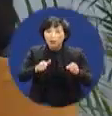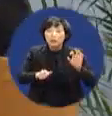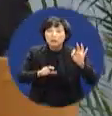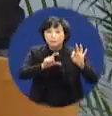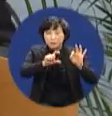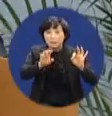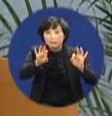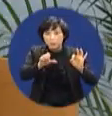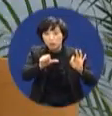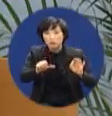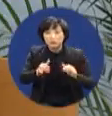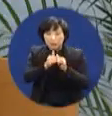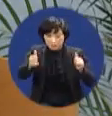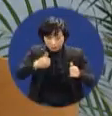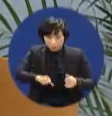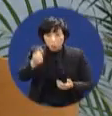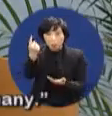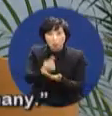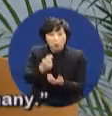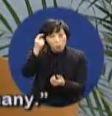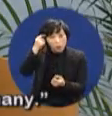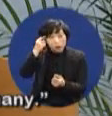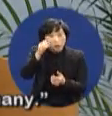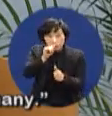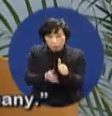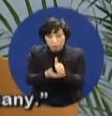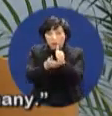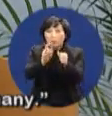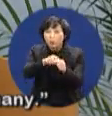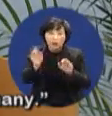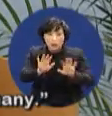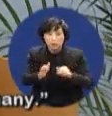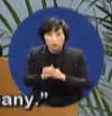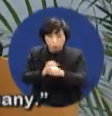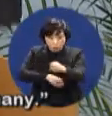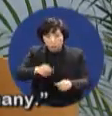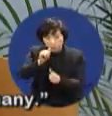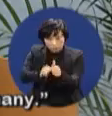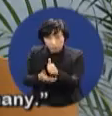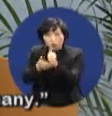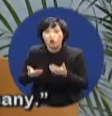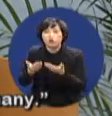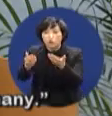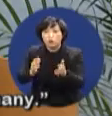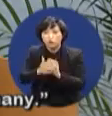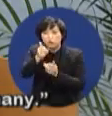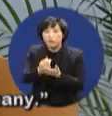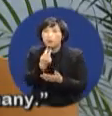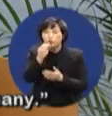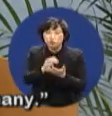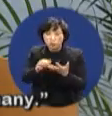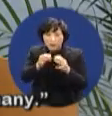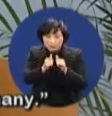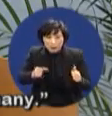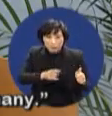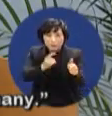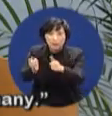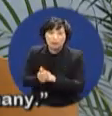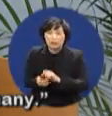10장 45절에 인자에 온 것은 섬김을 받으려 하며 두려워 섬기려고 자기 목숨을 많은